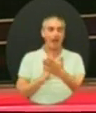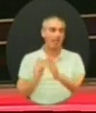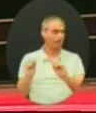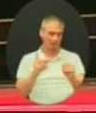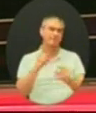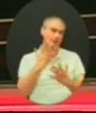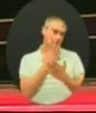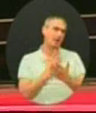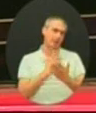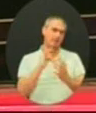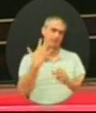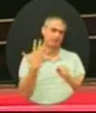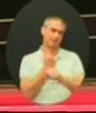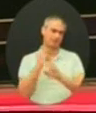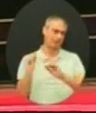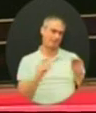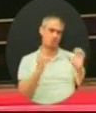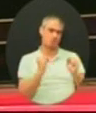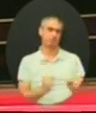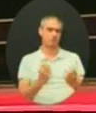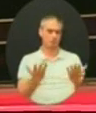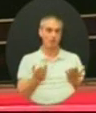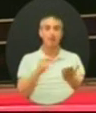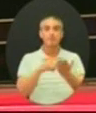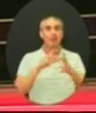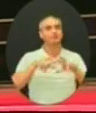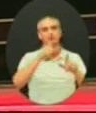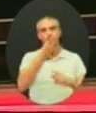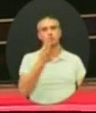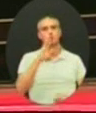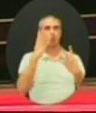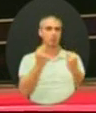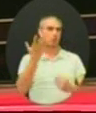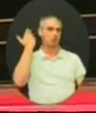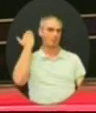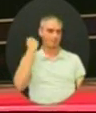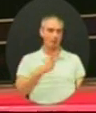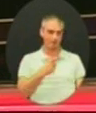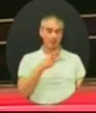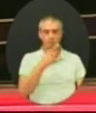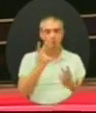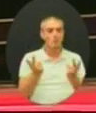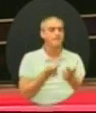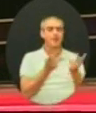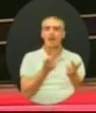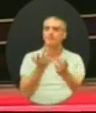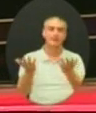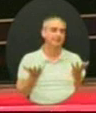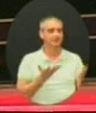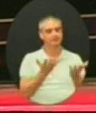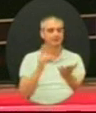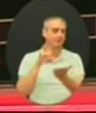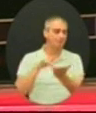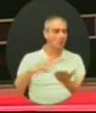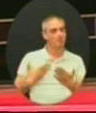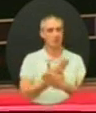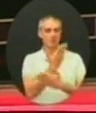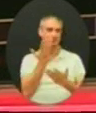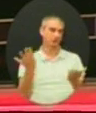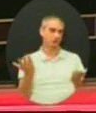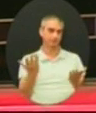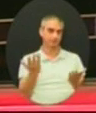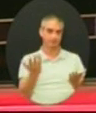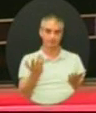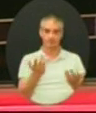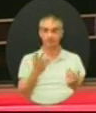אבל חלק בטח עבר. אז מצבו בסך הכל יותר טוב. והוא מחפש זירות, ואיראן